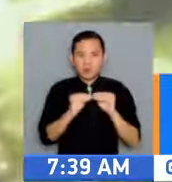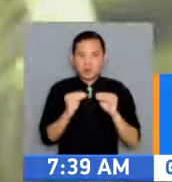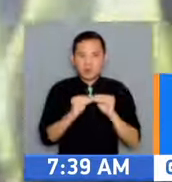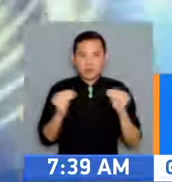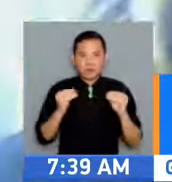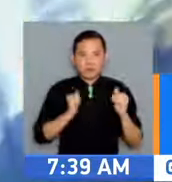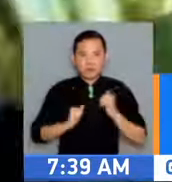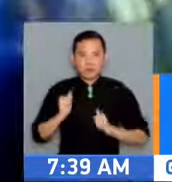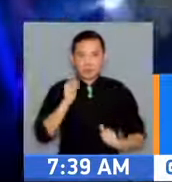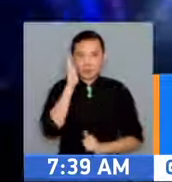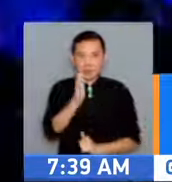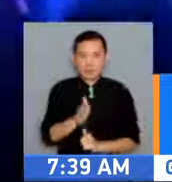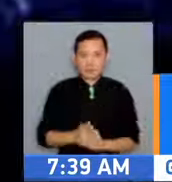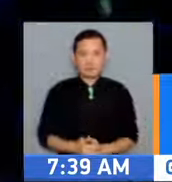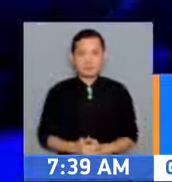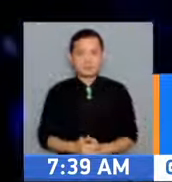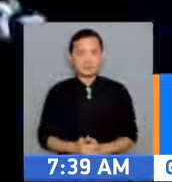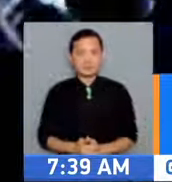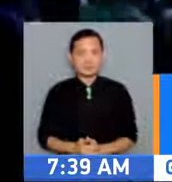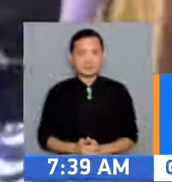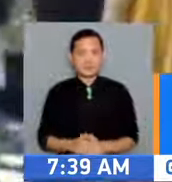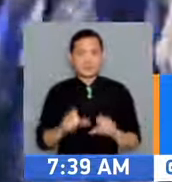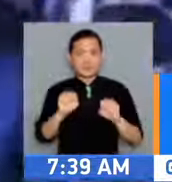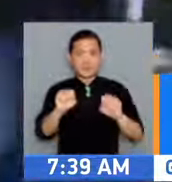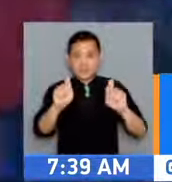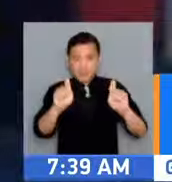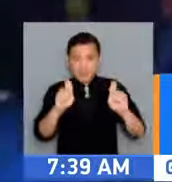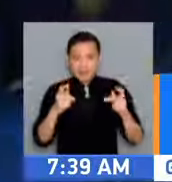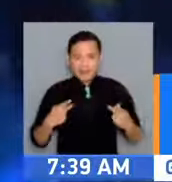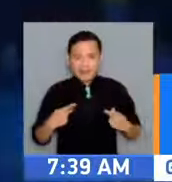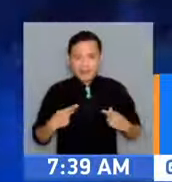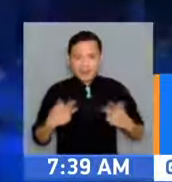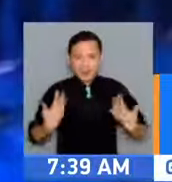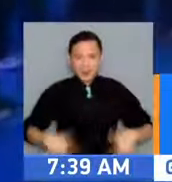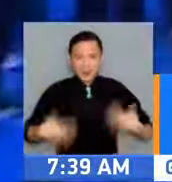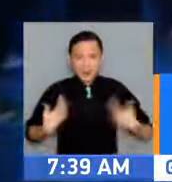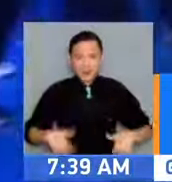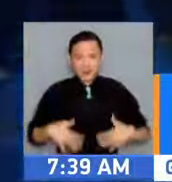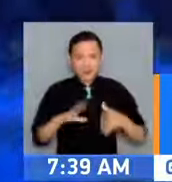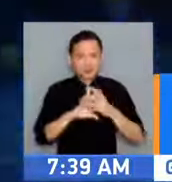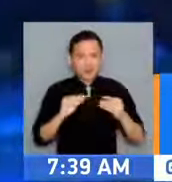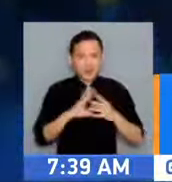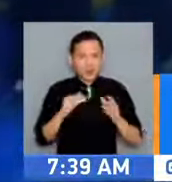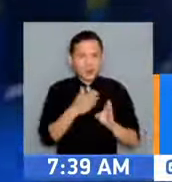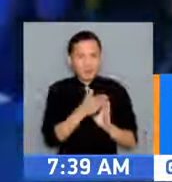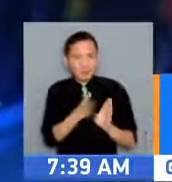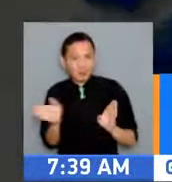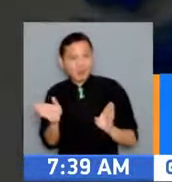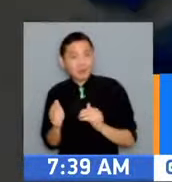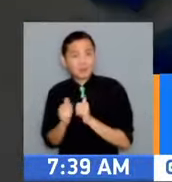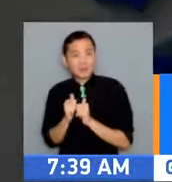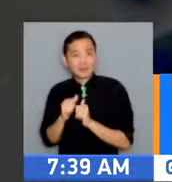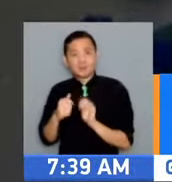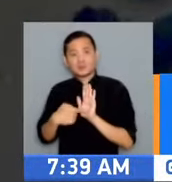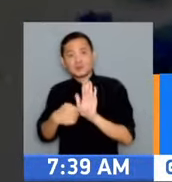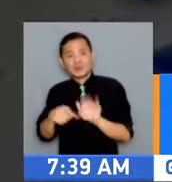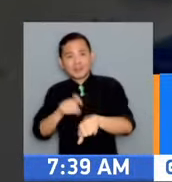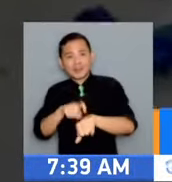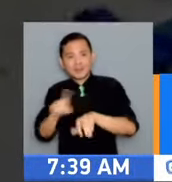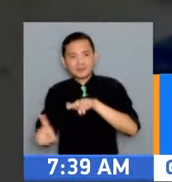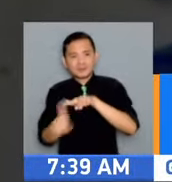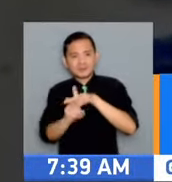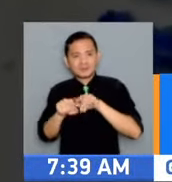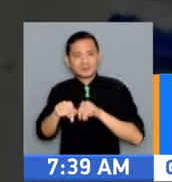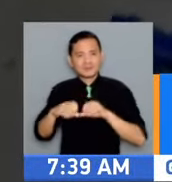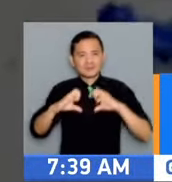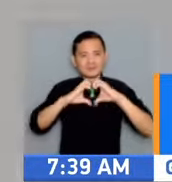Nitong Sabado, naganap ang plot twist ng dekada sa pag-ere ng pilot episode ng It's Showtime sa GMA. Isa sa uncaboggable